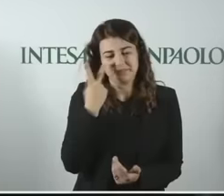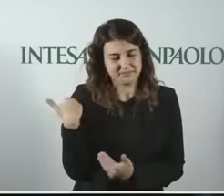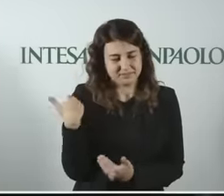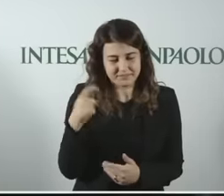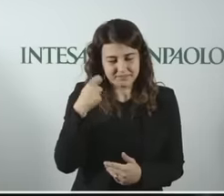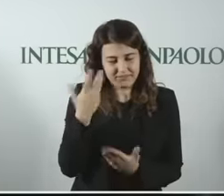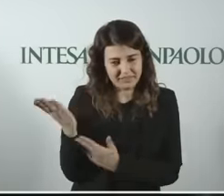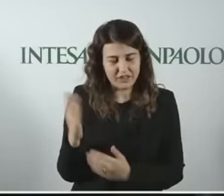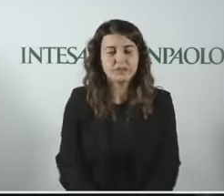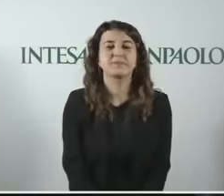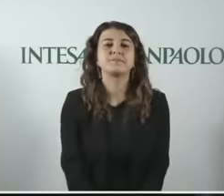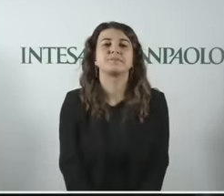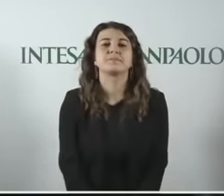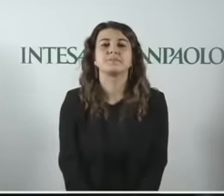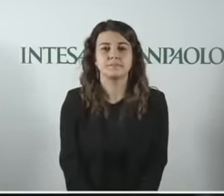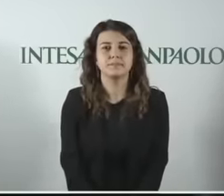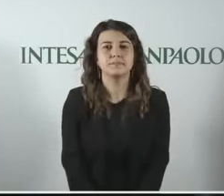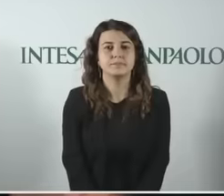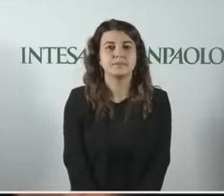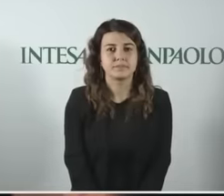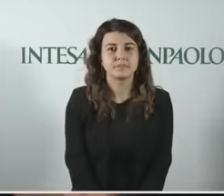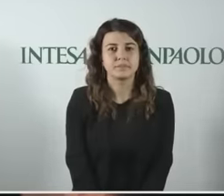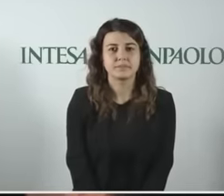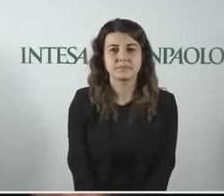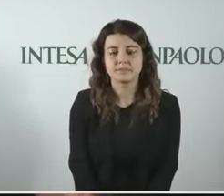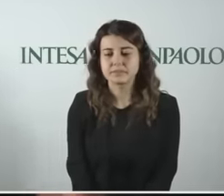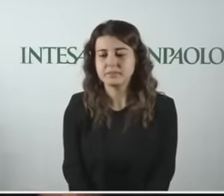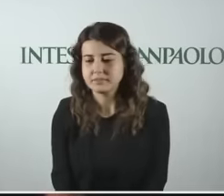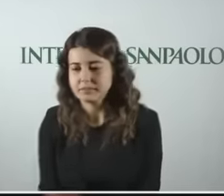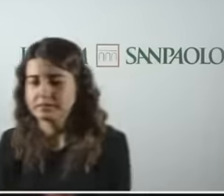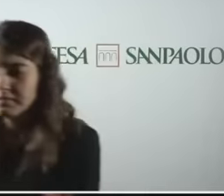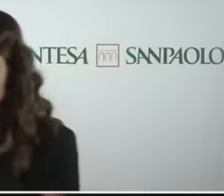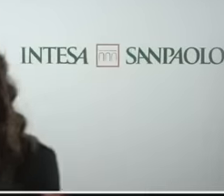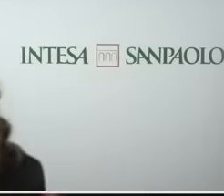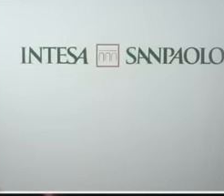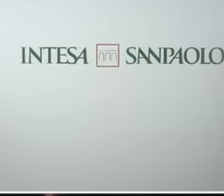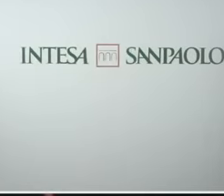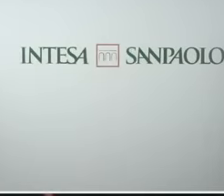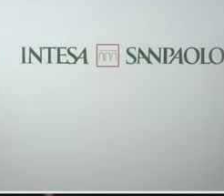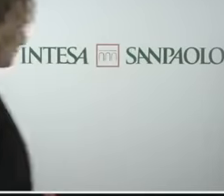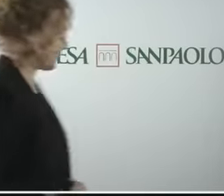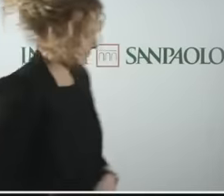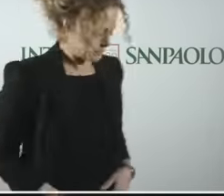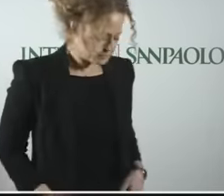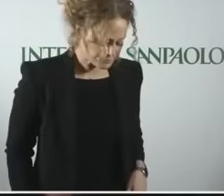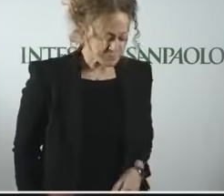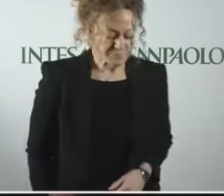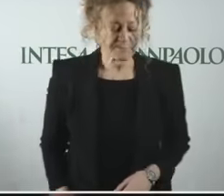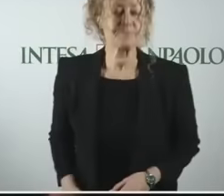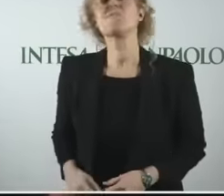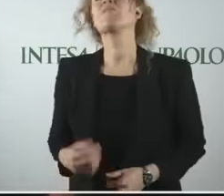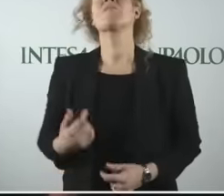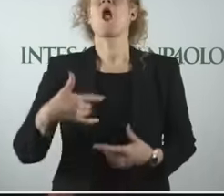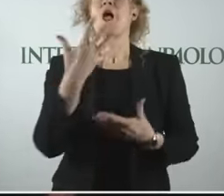prima io le farei le faccio vedere una cosa una una chiamiamola Come si chiama una